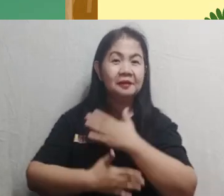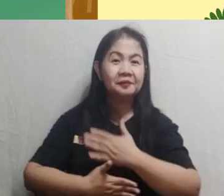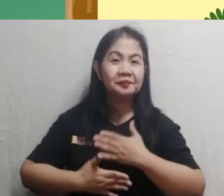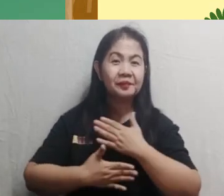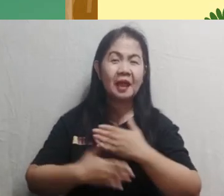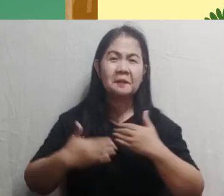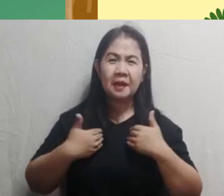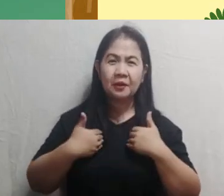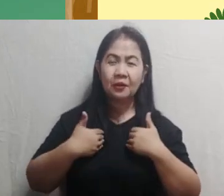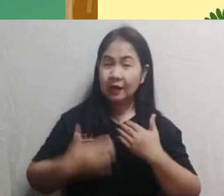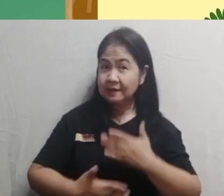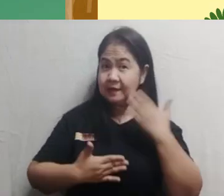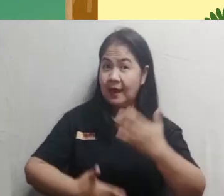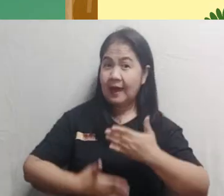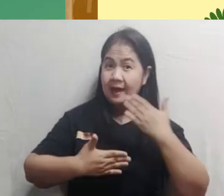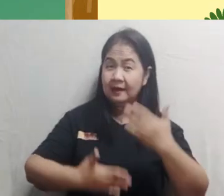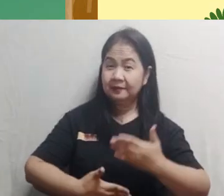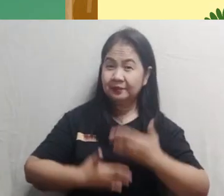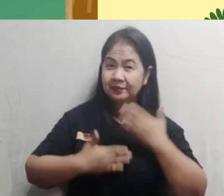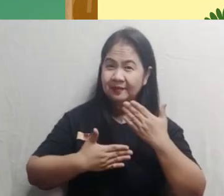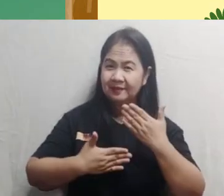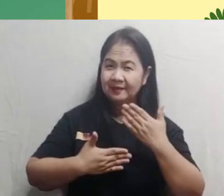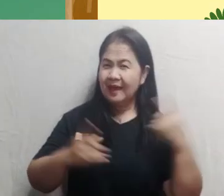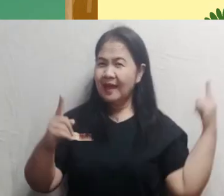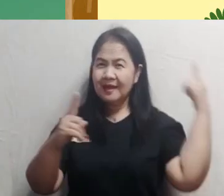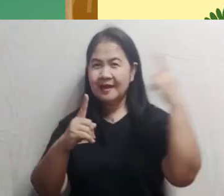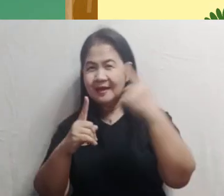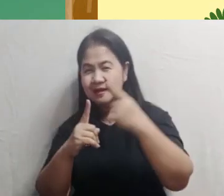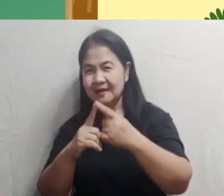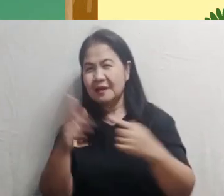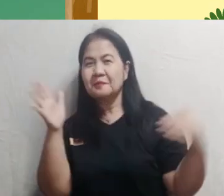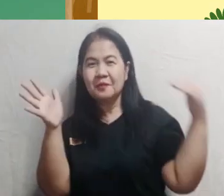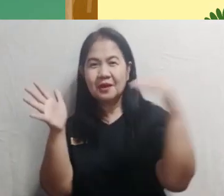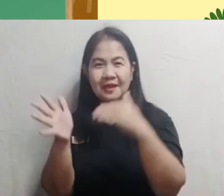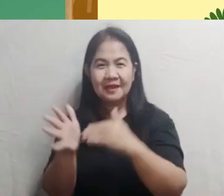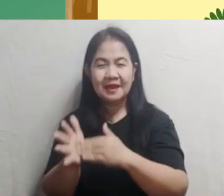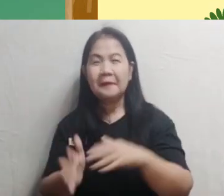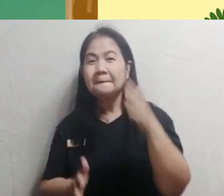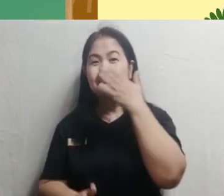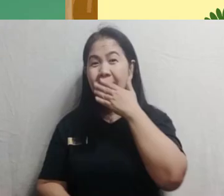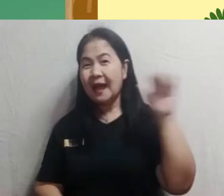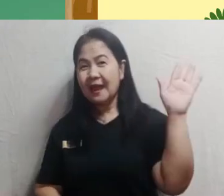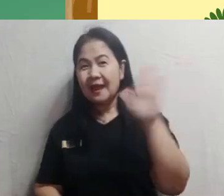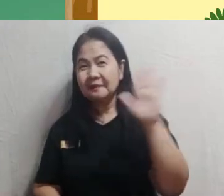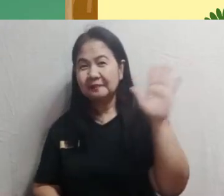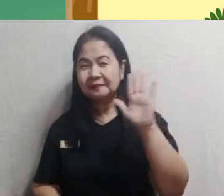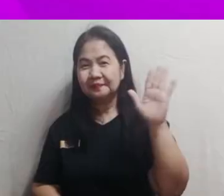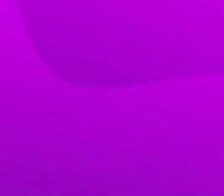tinatamasa ng may kasiyahan. Hanggang sa muli, paalam!